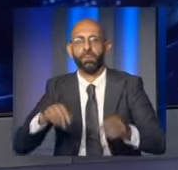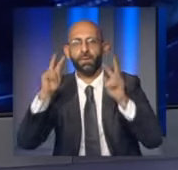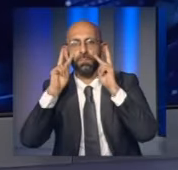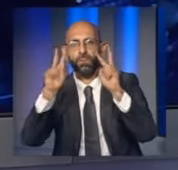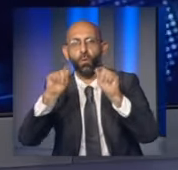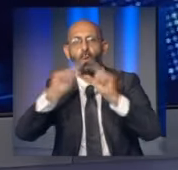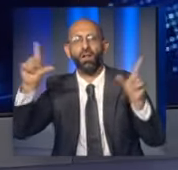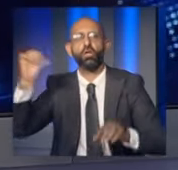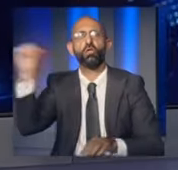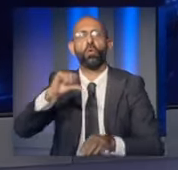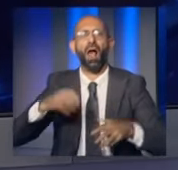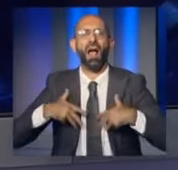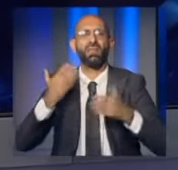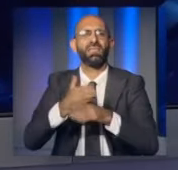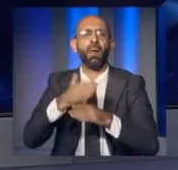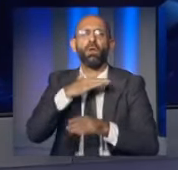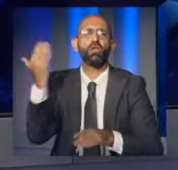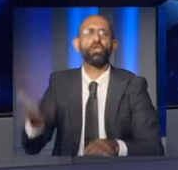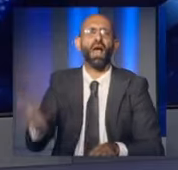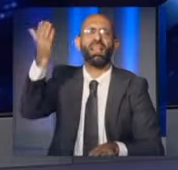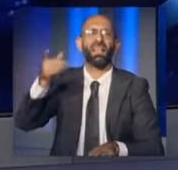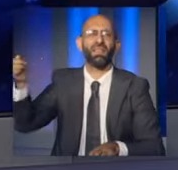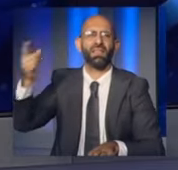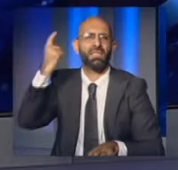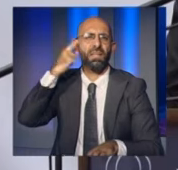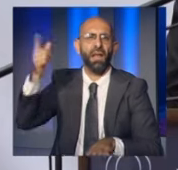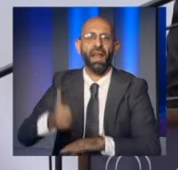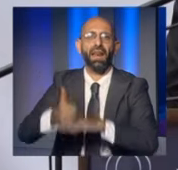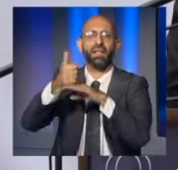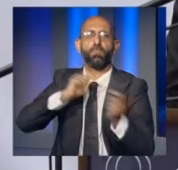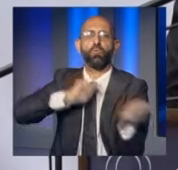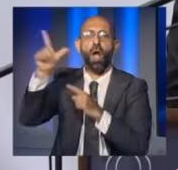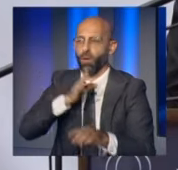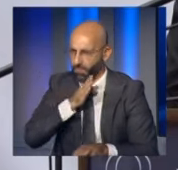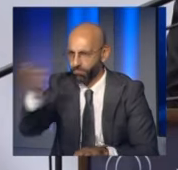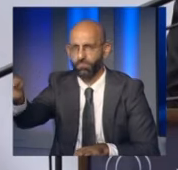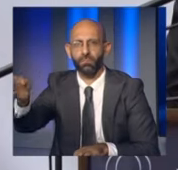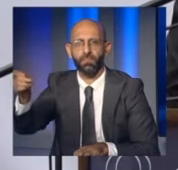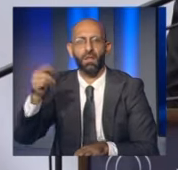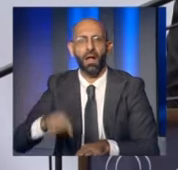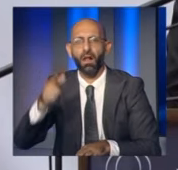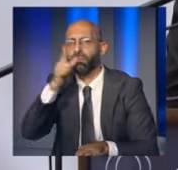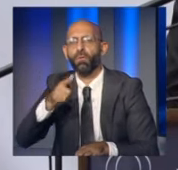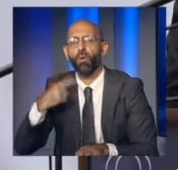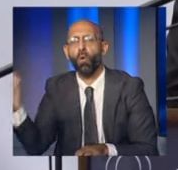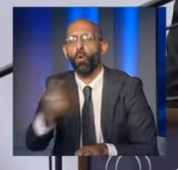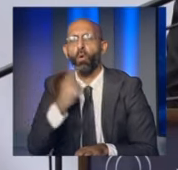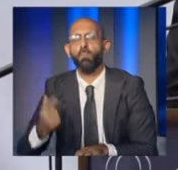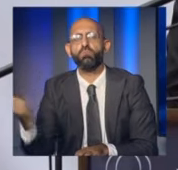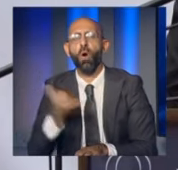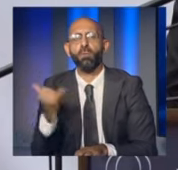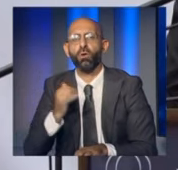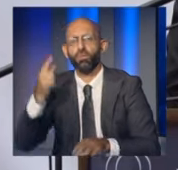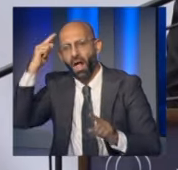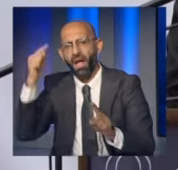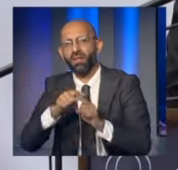من صور في احتفال تأبين الشهيد حسن إبراهيم مكي، أكد رئيس كتلة الوفاء للمقاومة النائب محمد رعد أننا مطمئنون للمرحلة